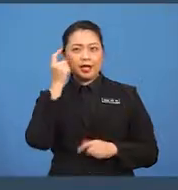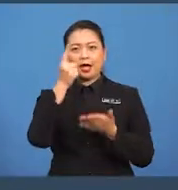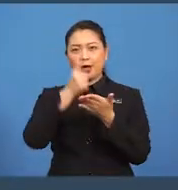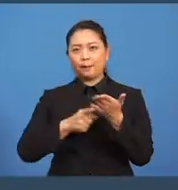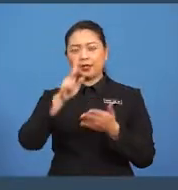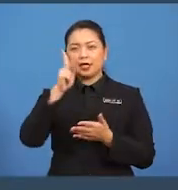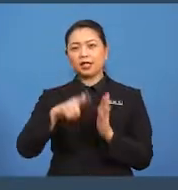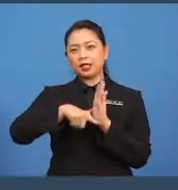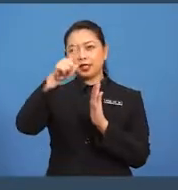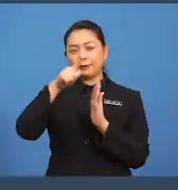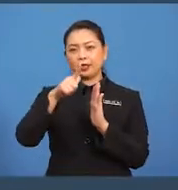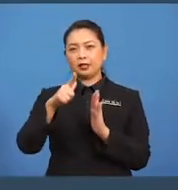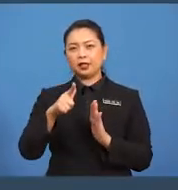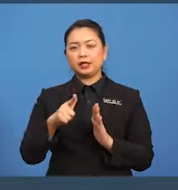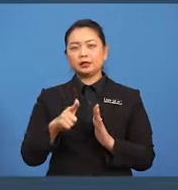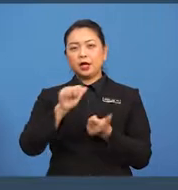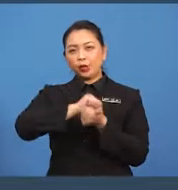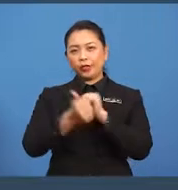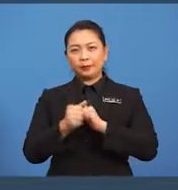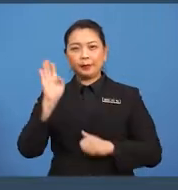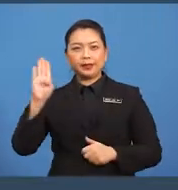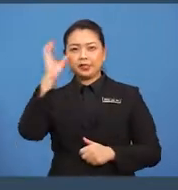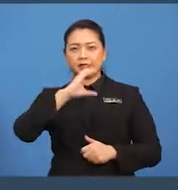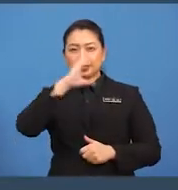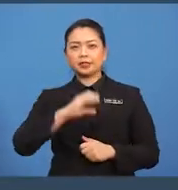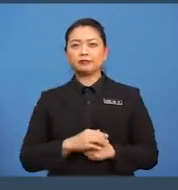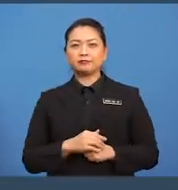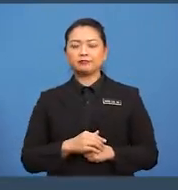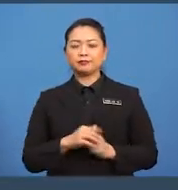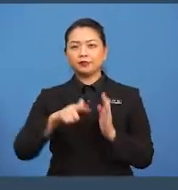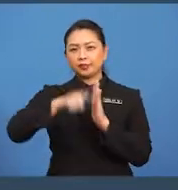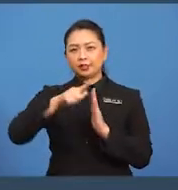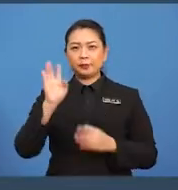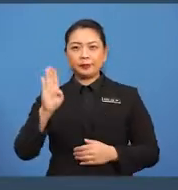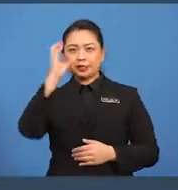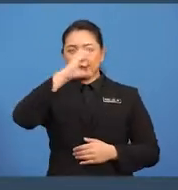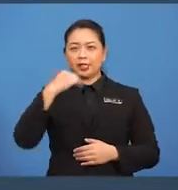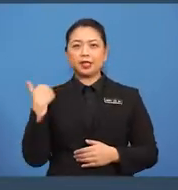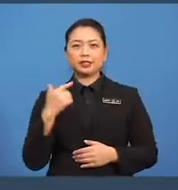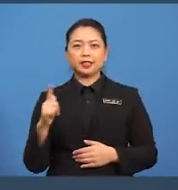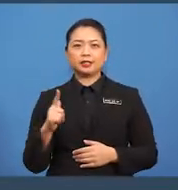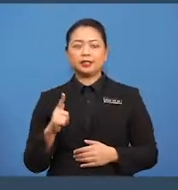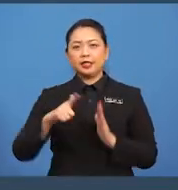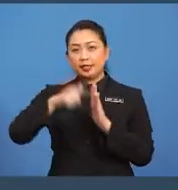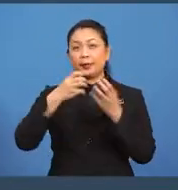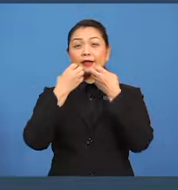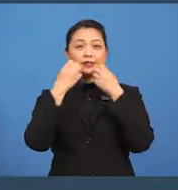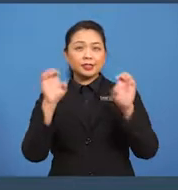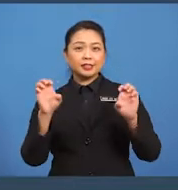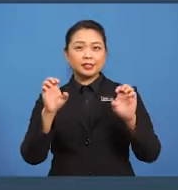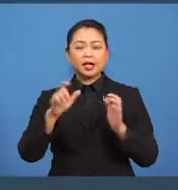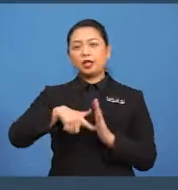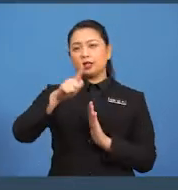apakah kelebihan algoritma binary search? Kelebihan binary search ialah lebih efisien